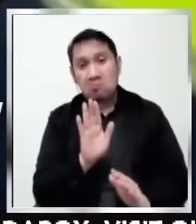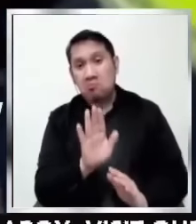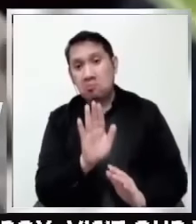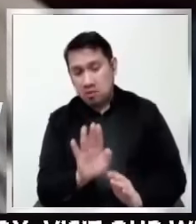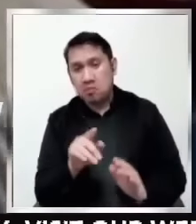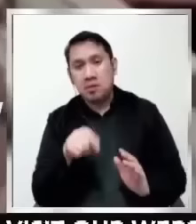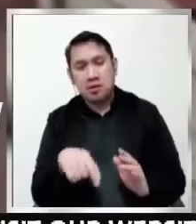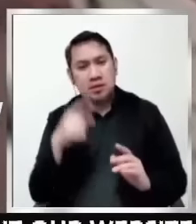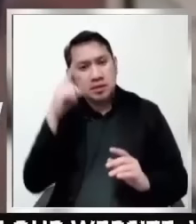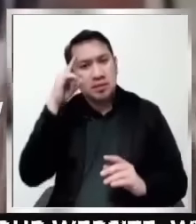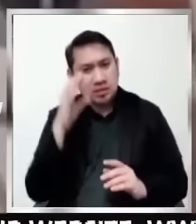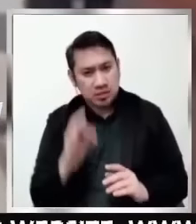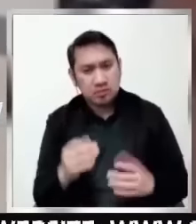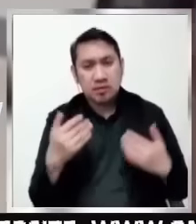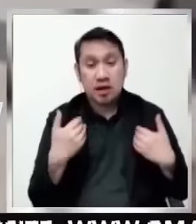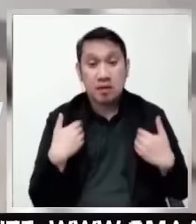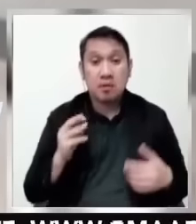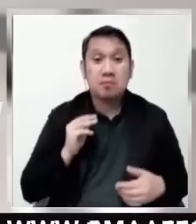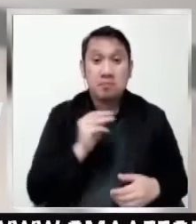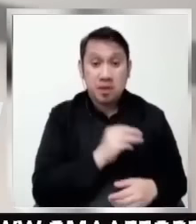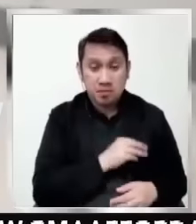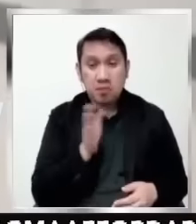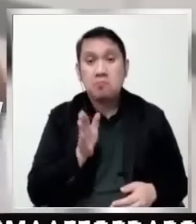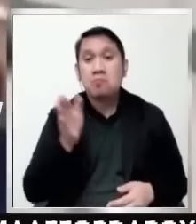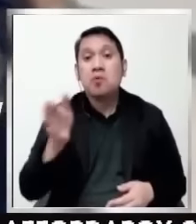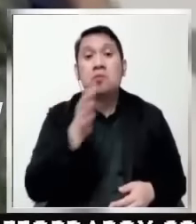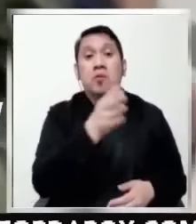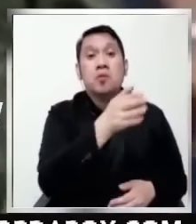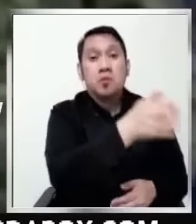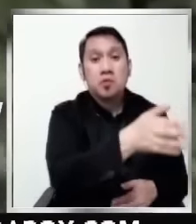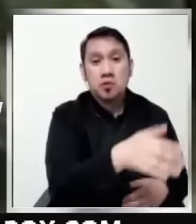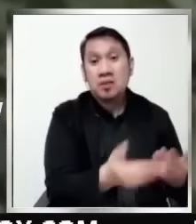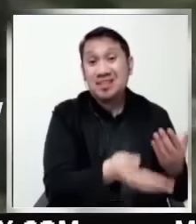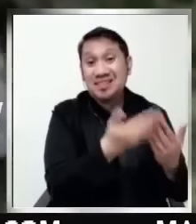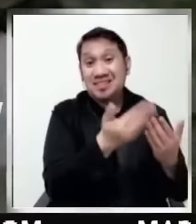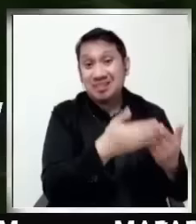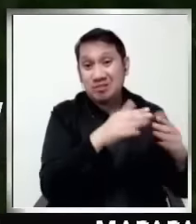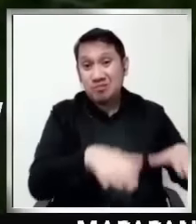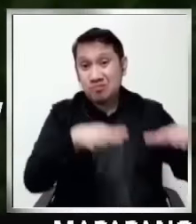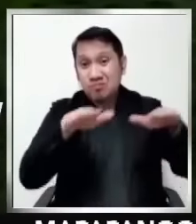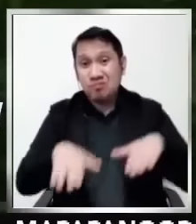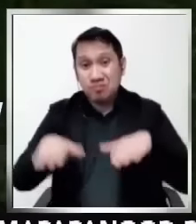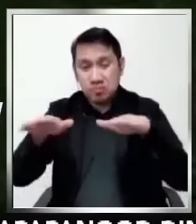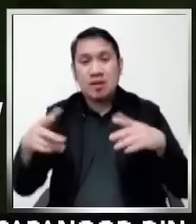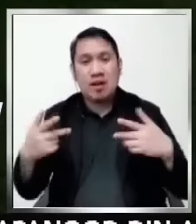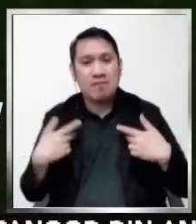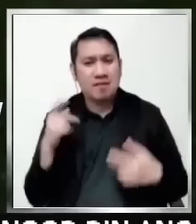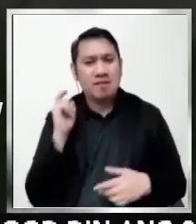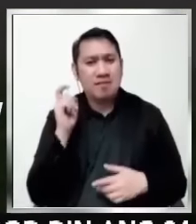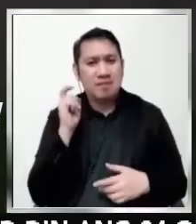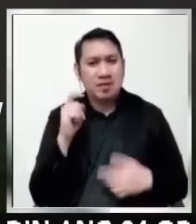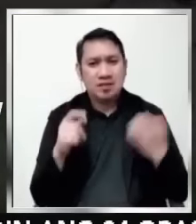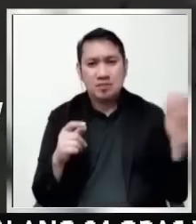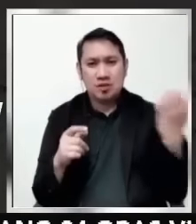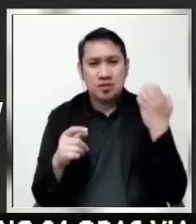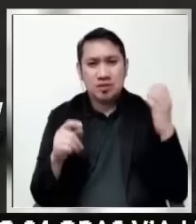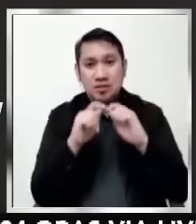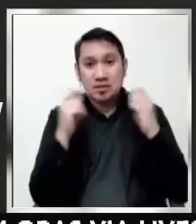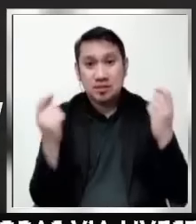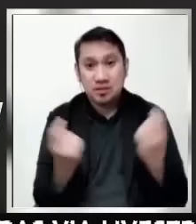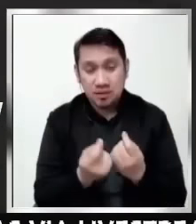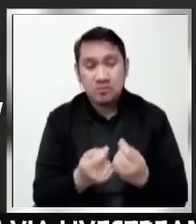ng disaster team sa mga bahaing lugar sa oras na aasahan ang malakas na ulan. Paliwanag ng PAGASA, ang mga pag-ulan